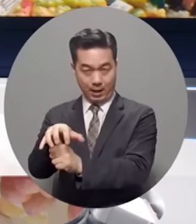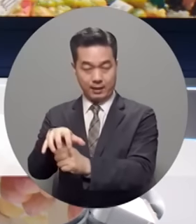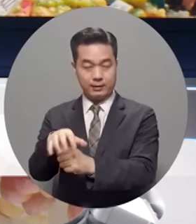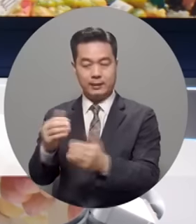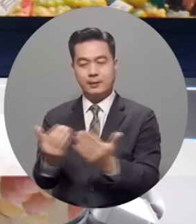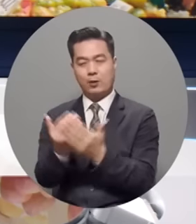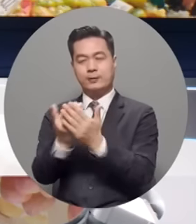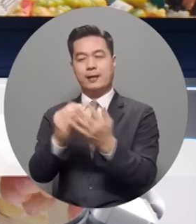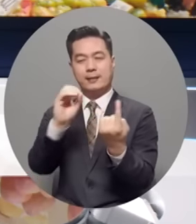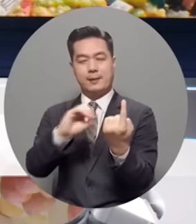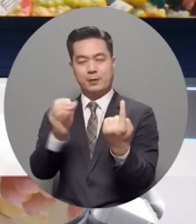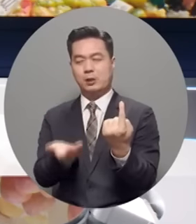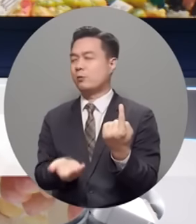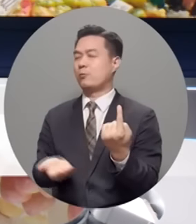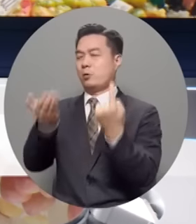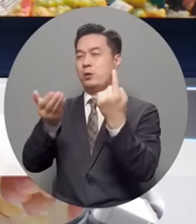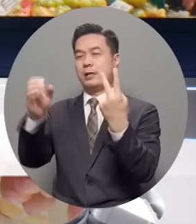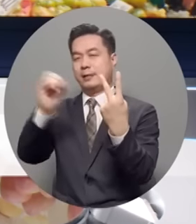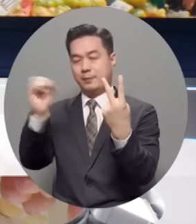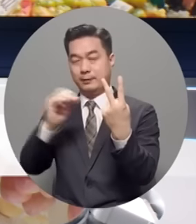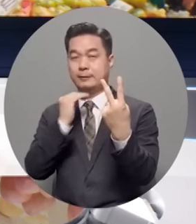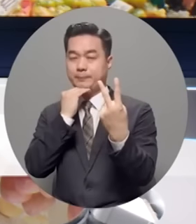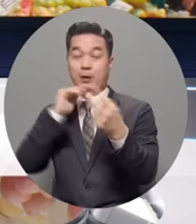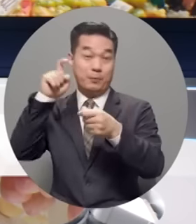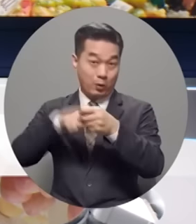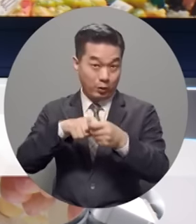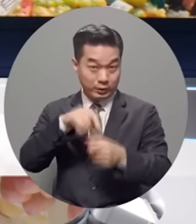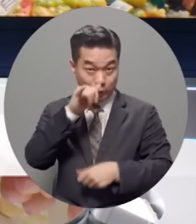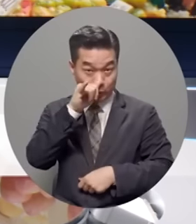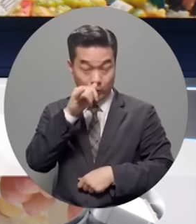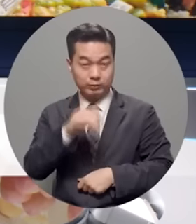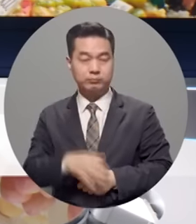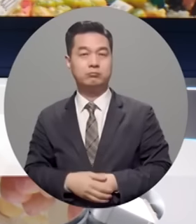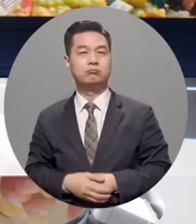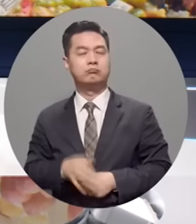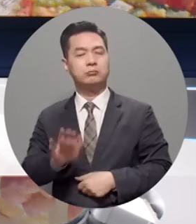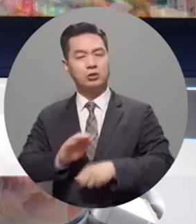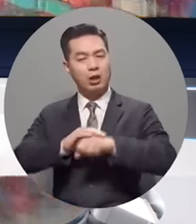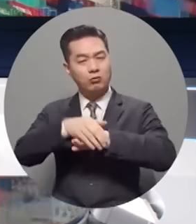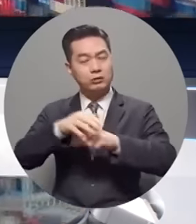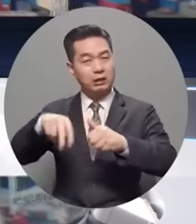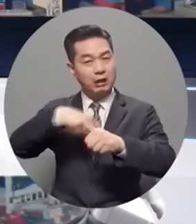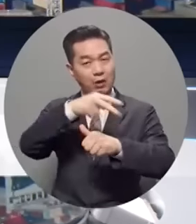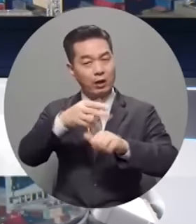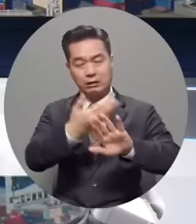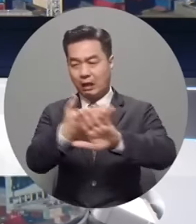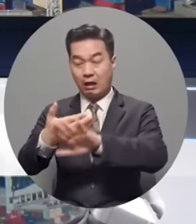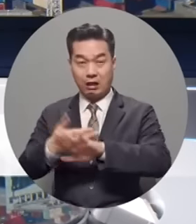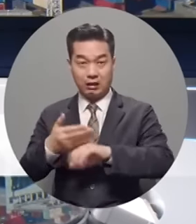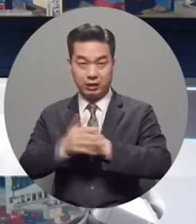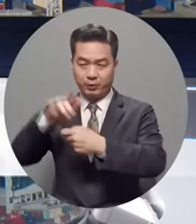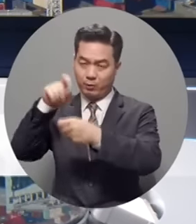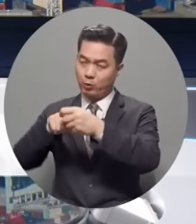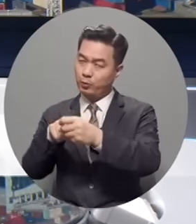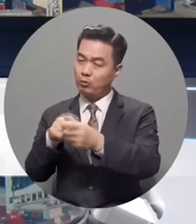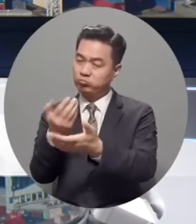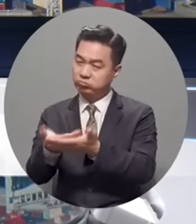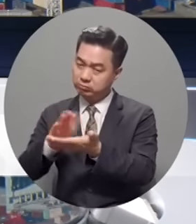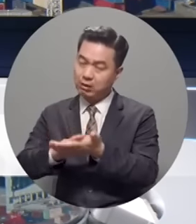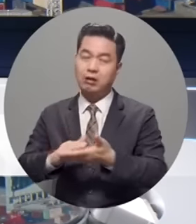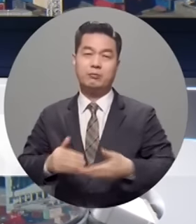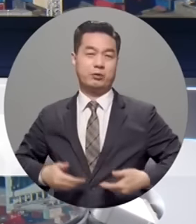성장률을 2%대로 끌어올린다는 목표를 발표했는데요. 하지만 국제 상황이 완전히 달라진 만큼 목표 수정이